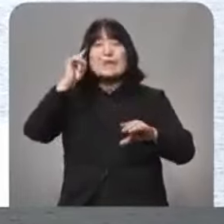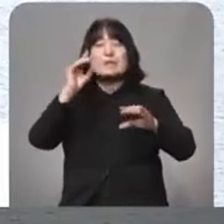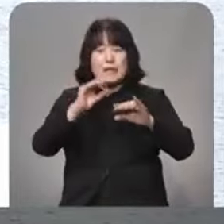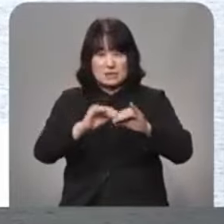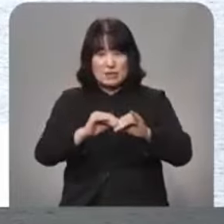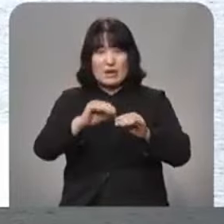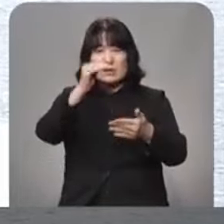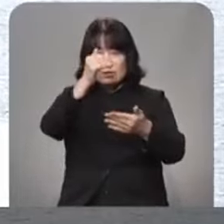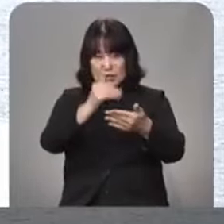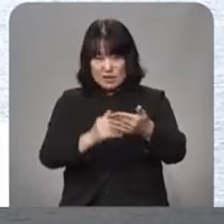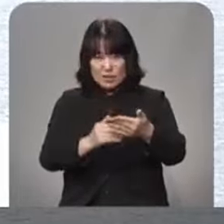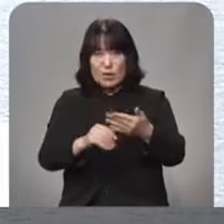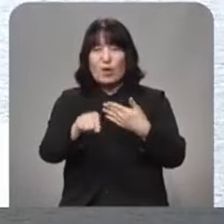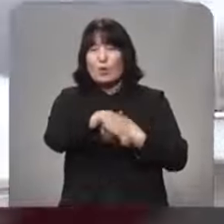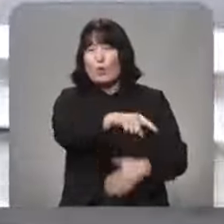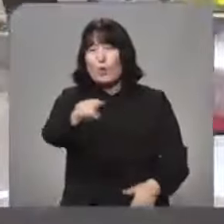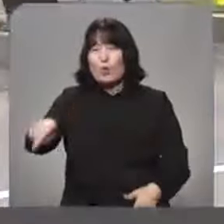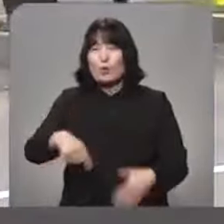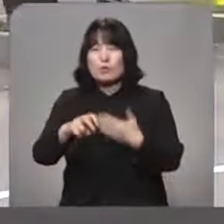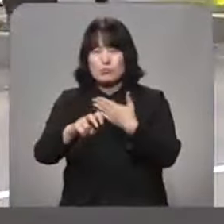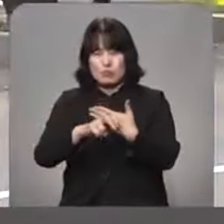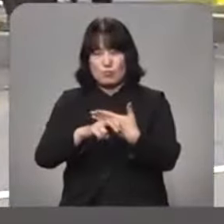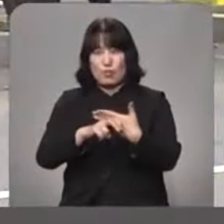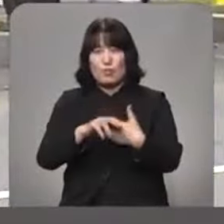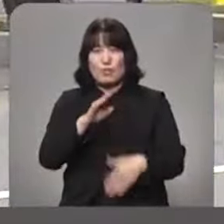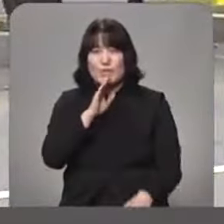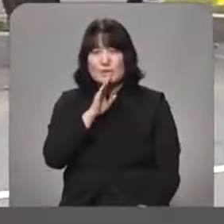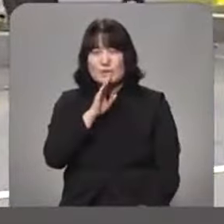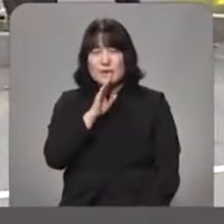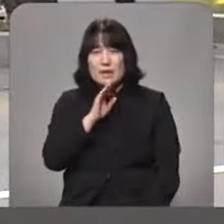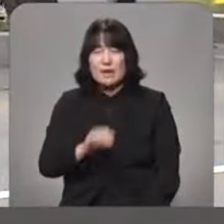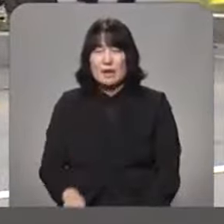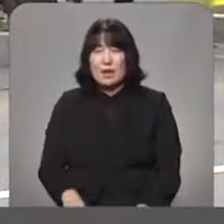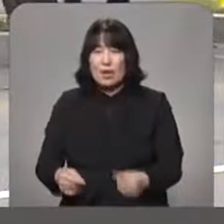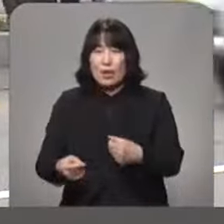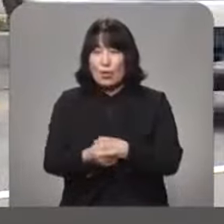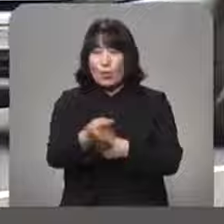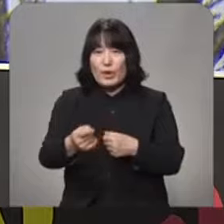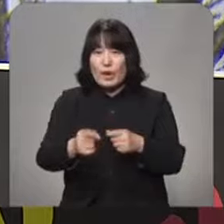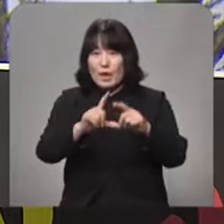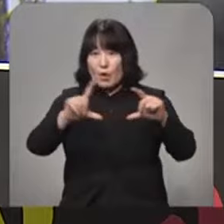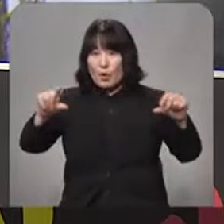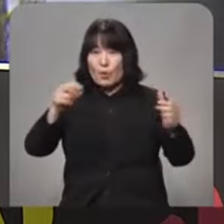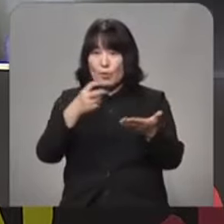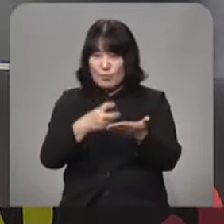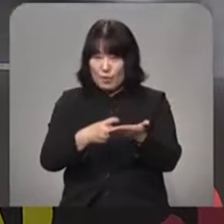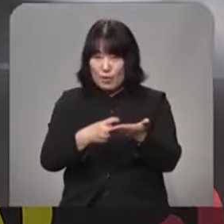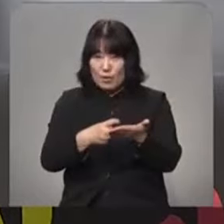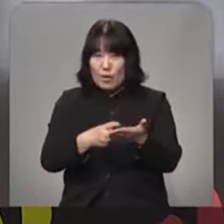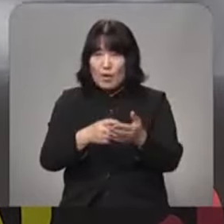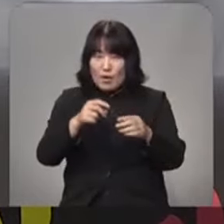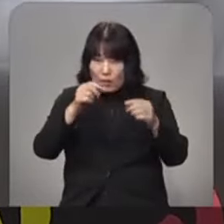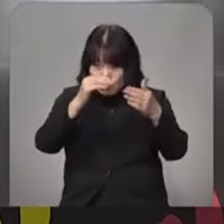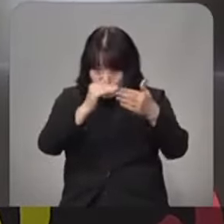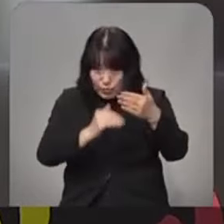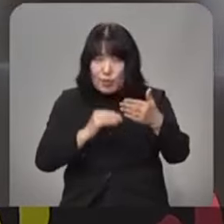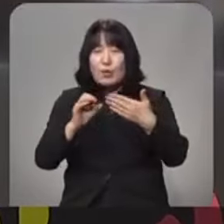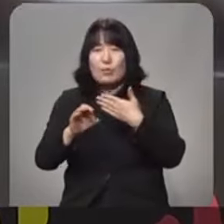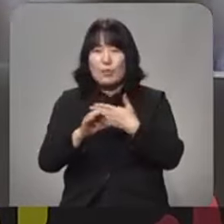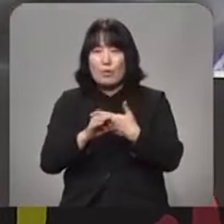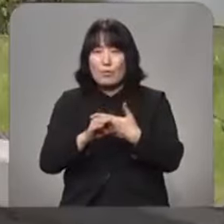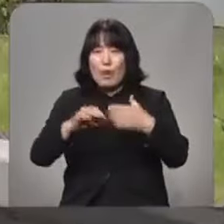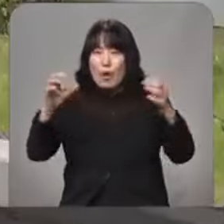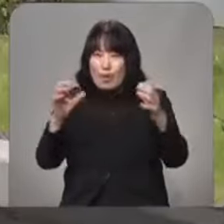현수막인데 불법 광고물이라는 지적이 많았습니다. 옥외 광고물법과 법제처 해석 등에 따르면 집회